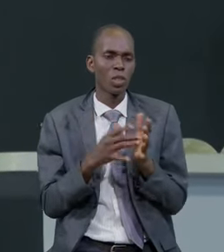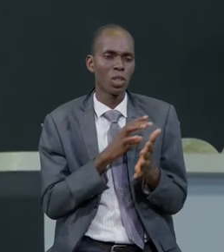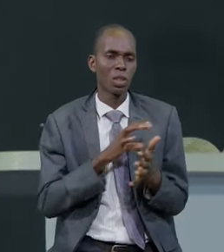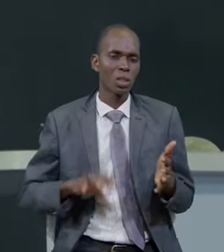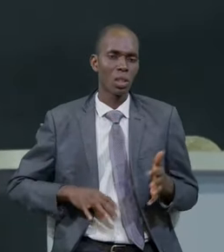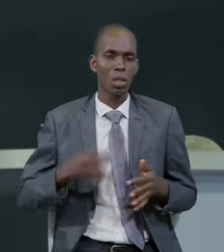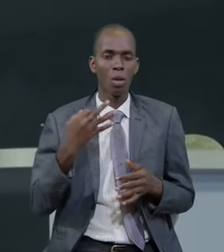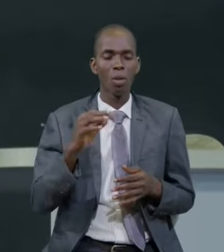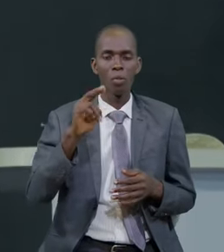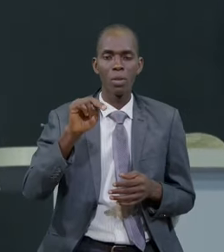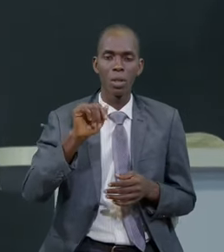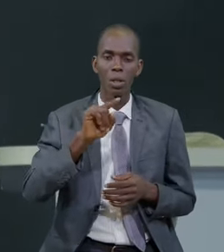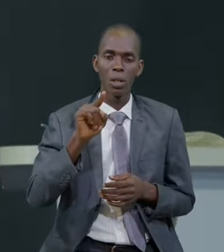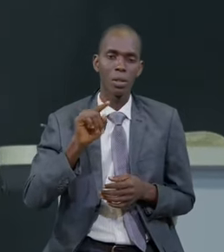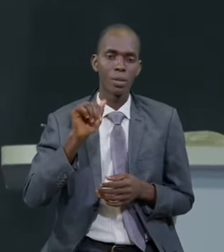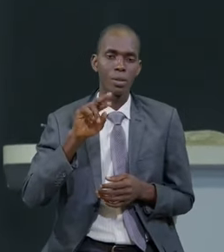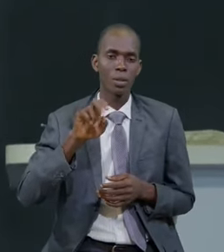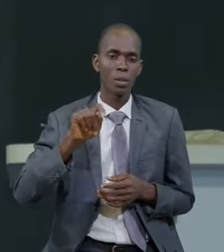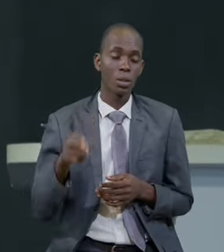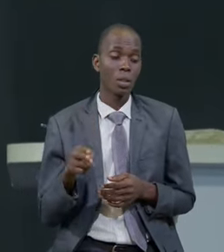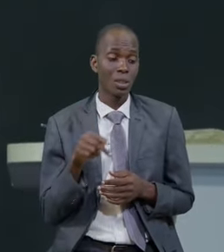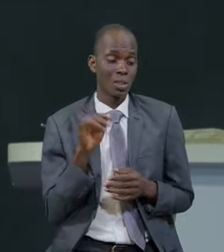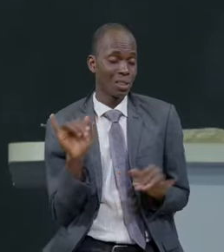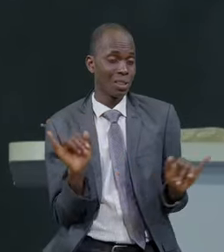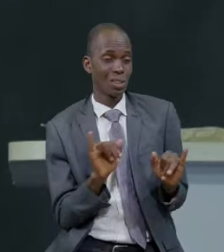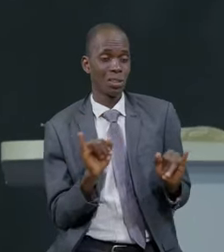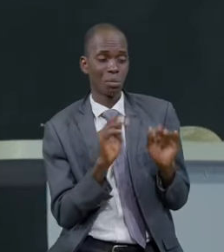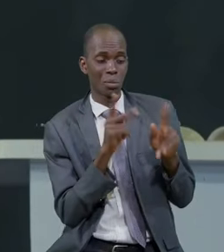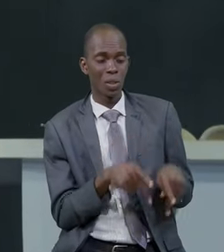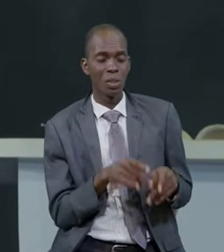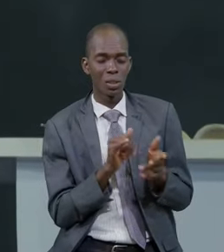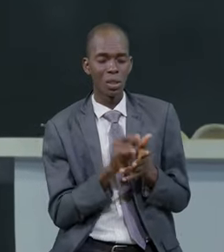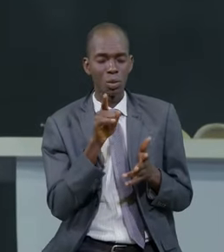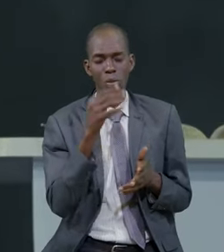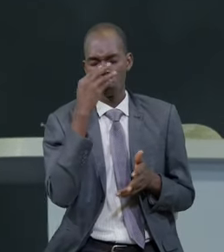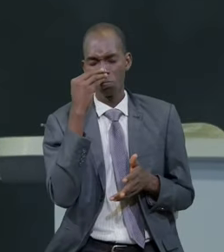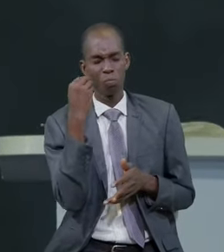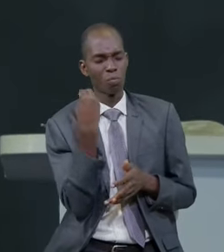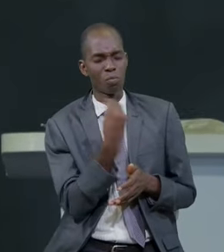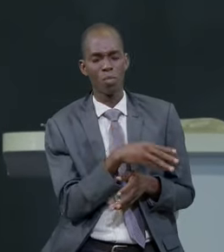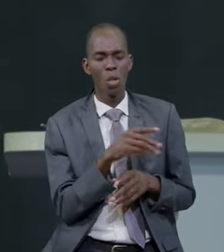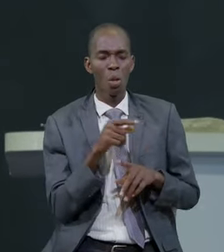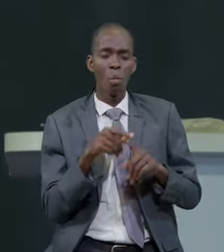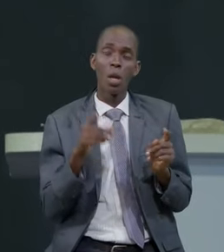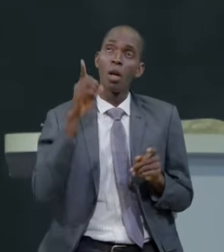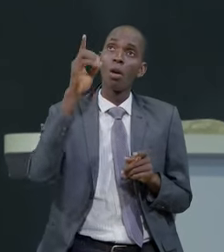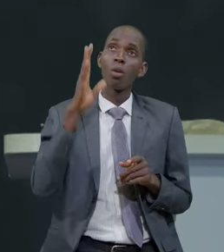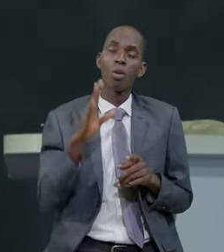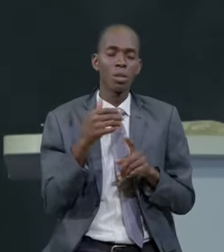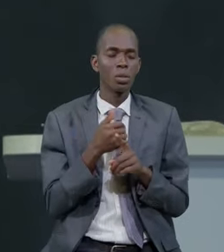Voici la pierre qui a été rejetée par vous les bâtisseurs et que Dieu lui-même a